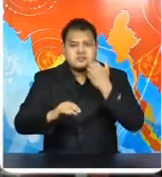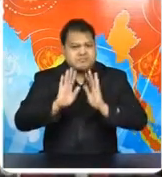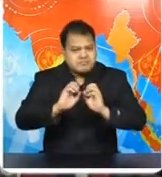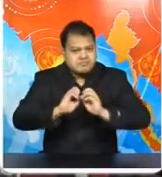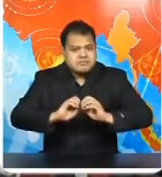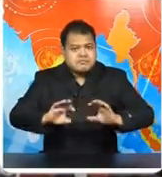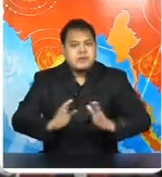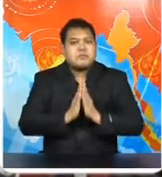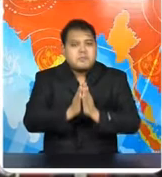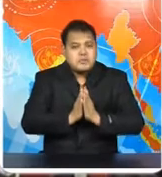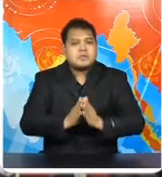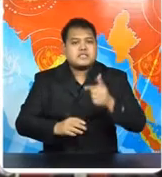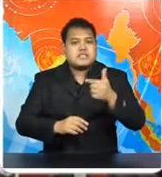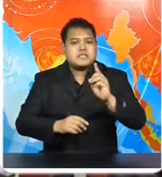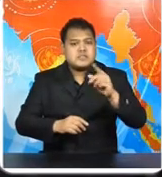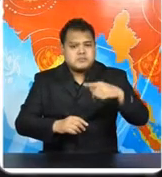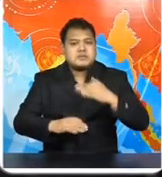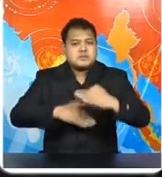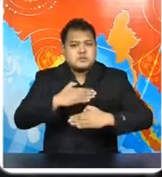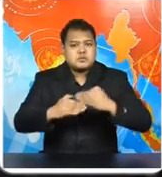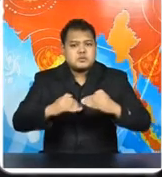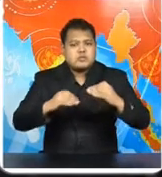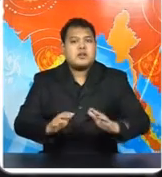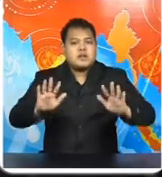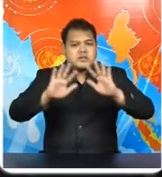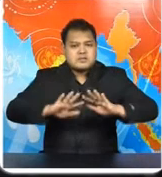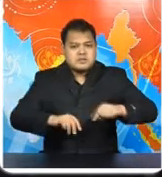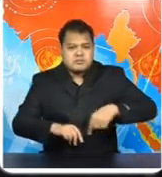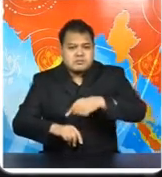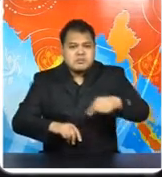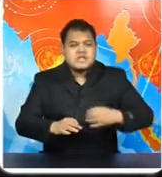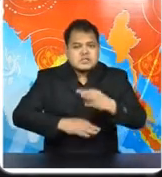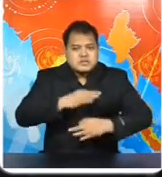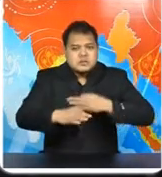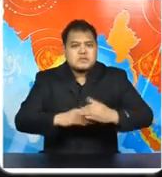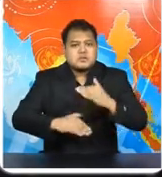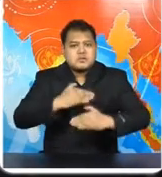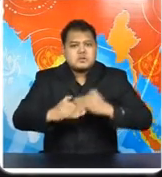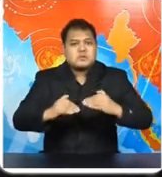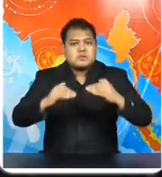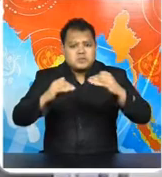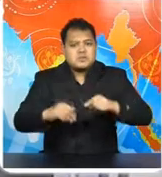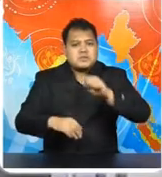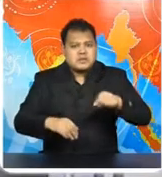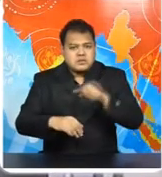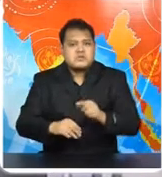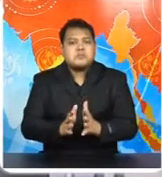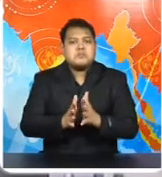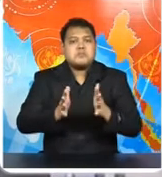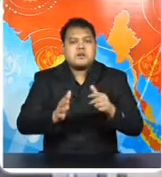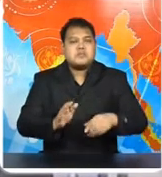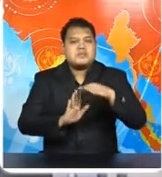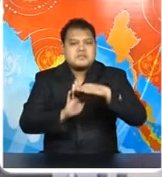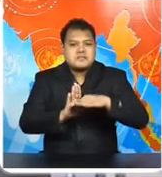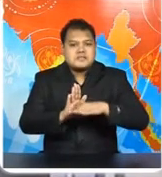ပြီးမြန်မာစီးပွားရေးဟာ 6.9 ရာခိုင်နှုန်းအထိတိုးနိုင်တဲ့အကြောင်းလည်းဖော်ပြထားပါတယ်မြန်မာနိုင်ငံရဲ့ GDP တိုးတက်မှုနှု